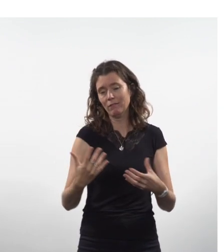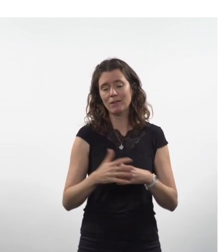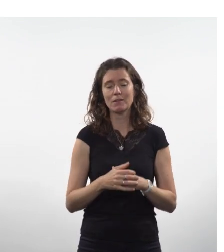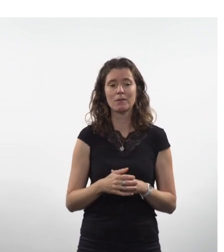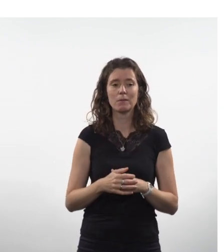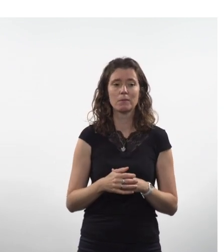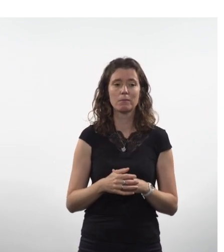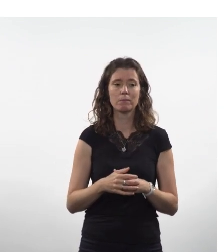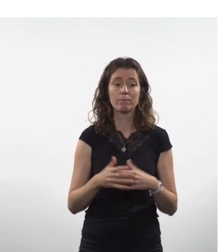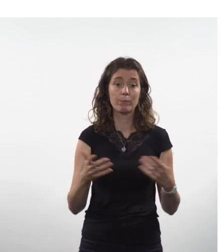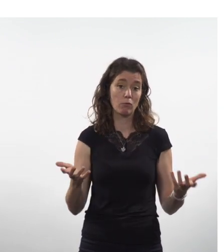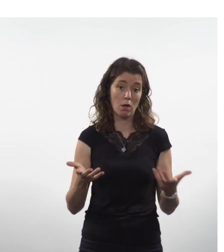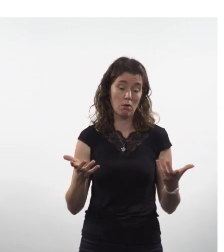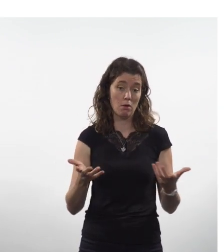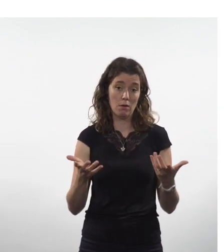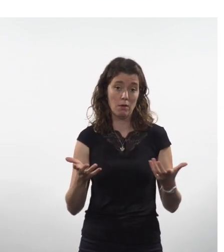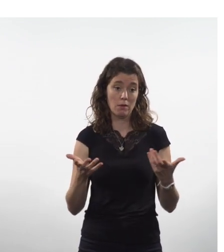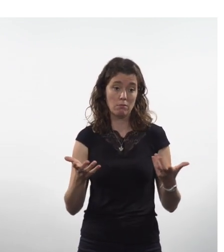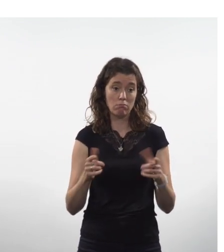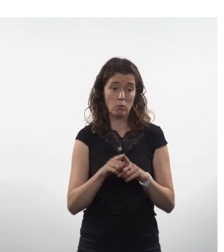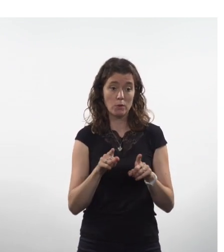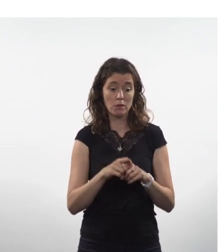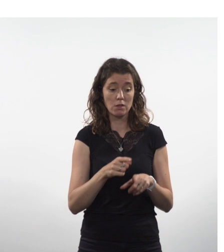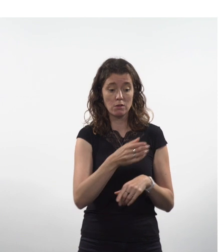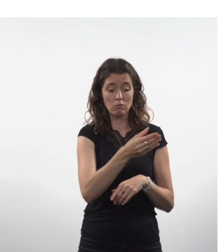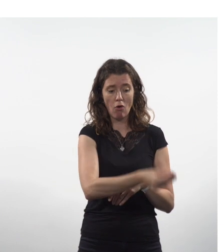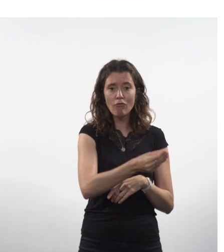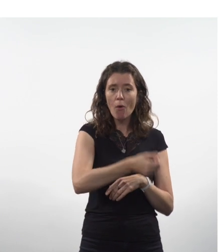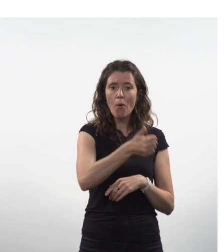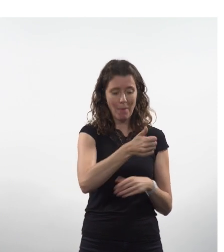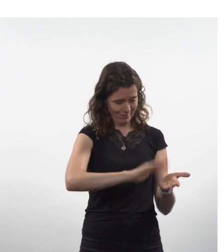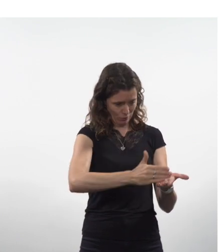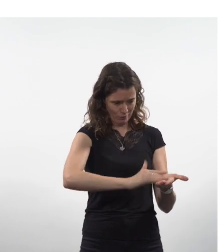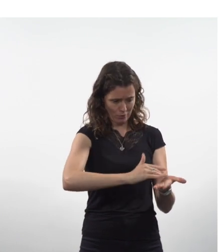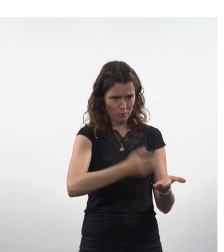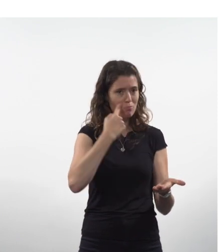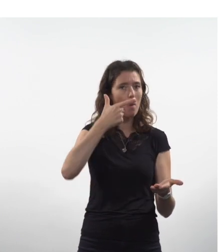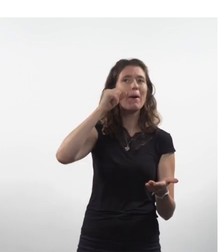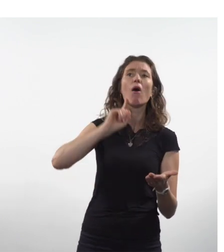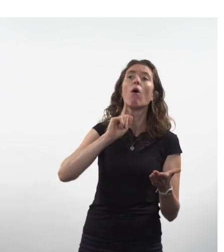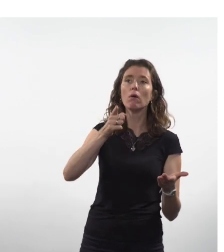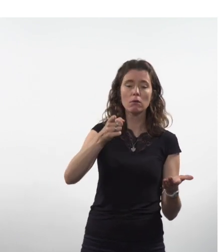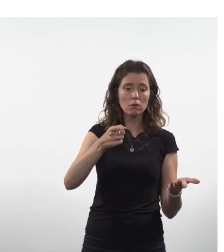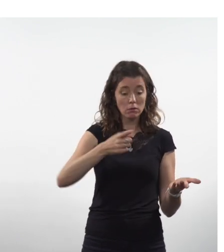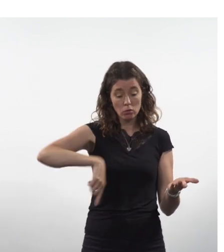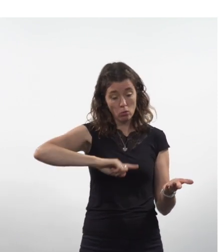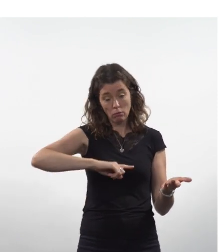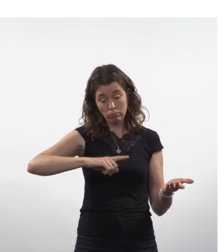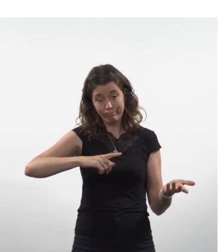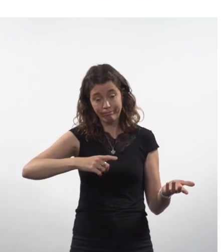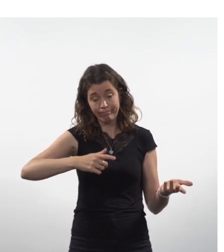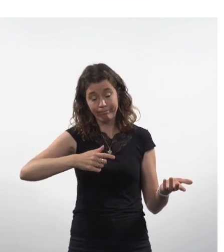euh, et puis, les enfants qui traduisent, on se le fait tous savoir, c'est-à-dire qu'on a tous